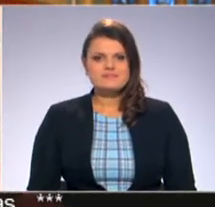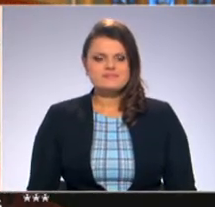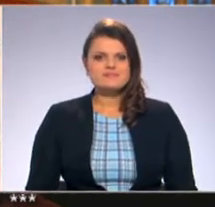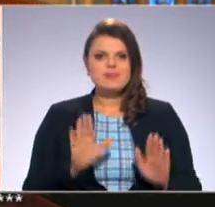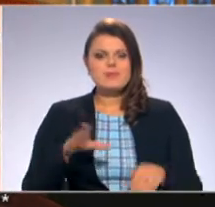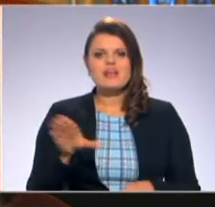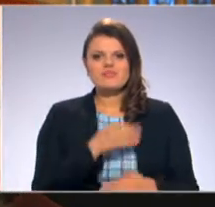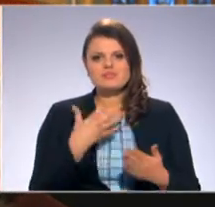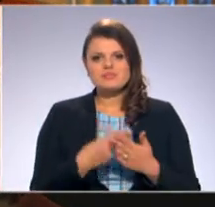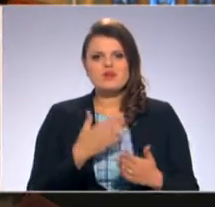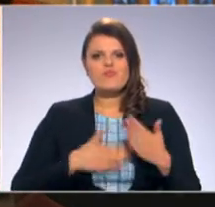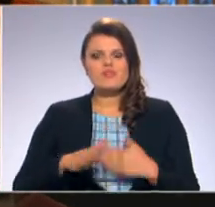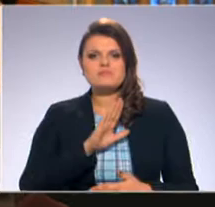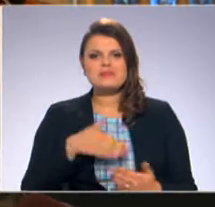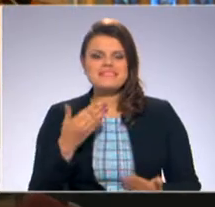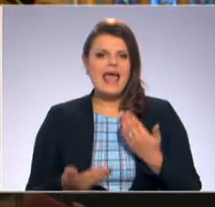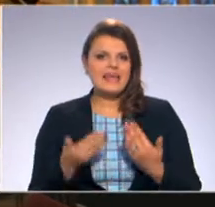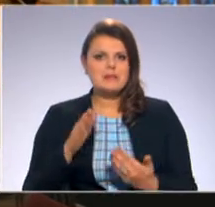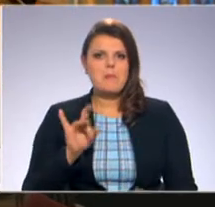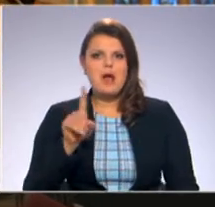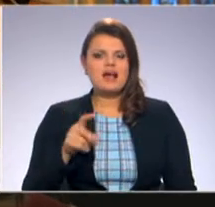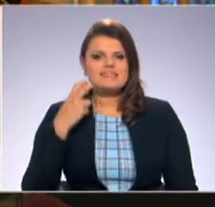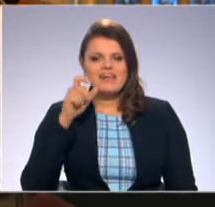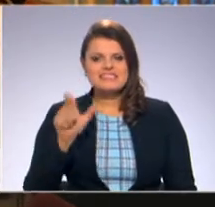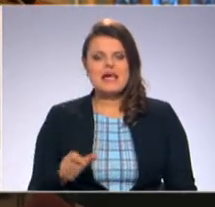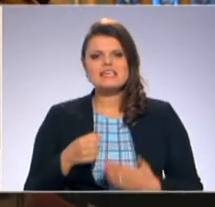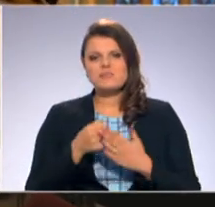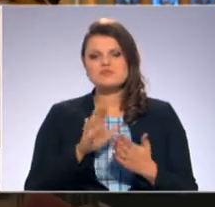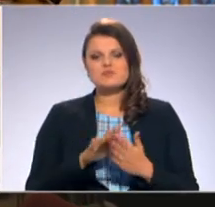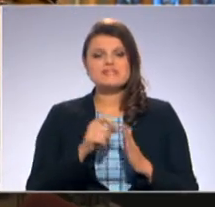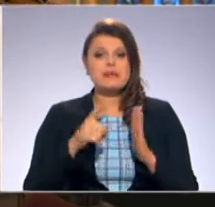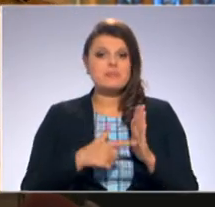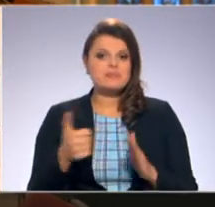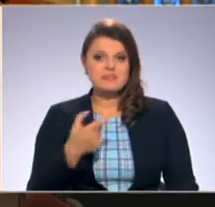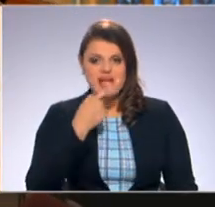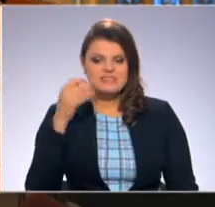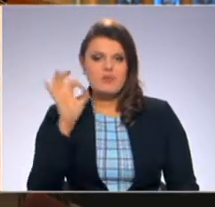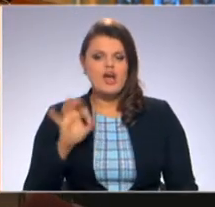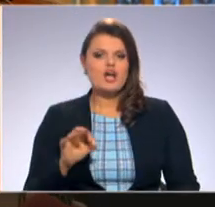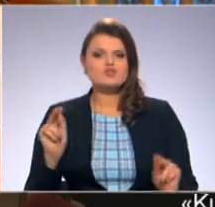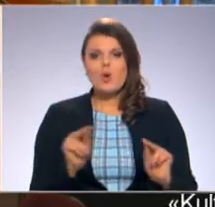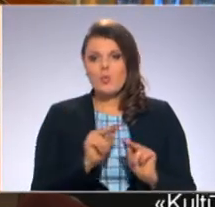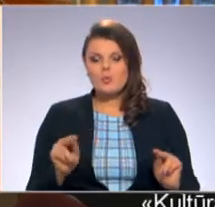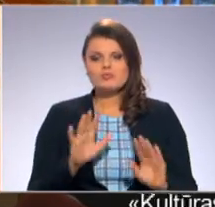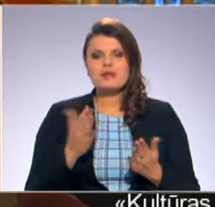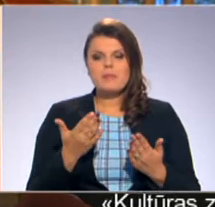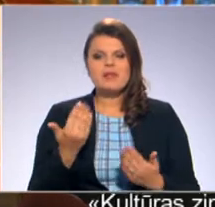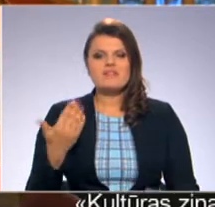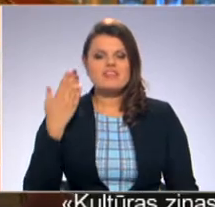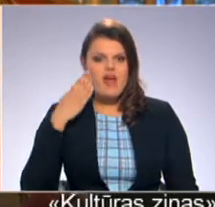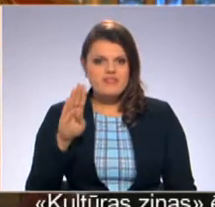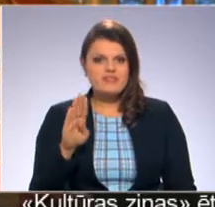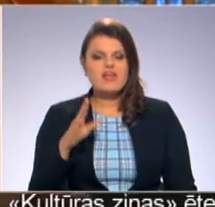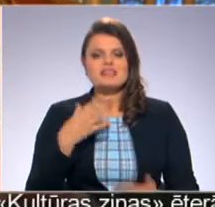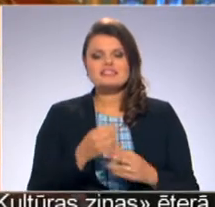Ar visu savu tieksmi pēc eksperimentiem Bachs vecākais balstījās uz 17. Gadsimtu vācu mūziku. Karls Filips Emanuels